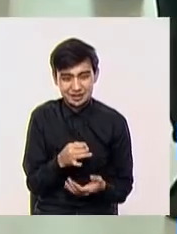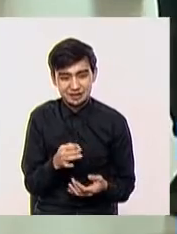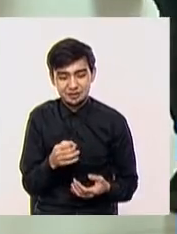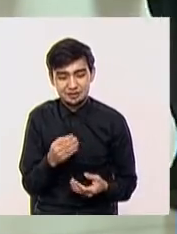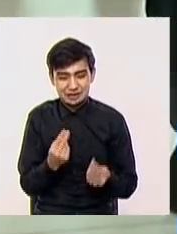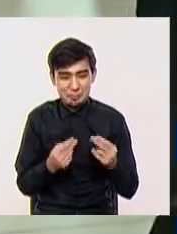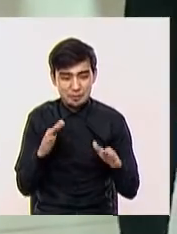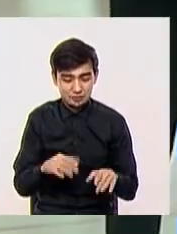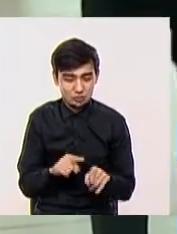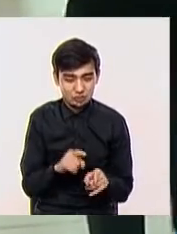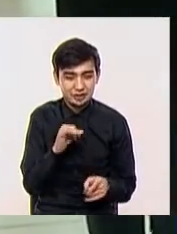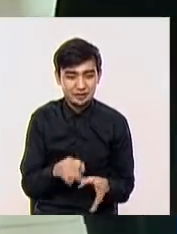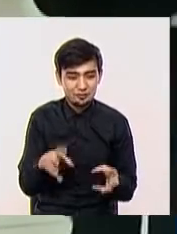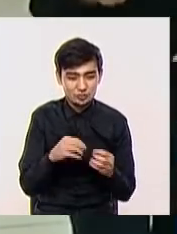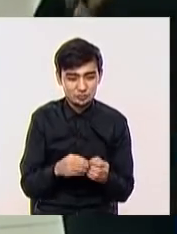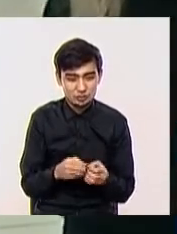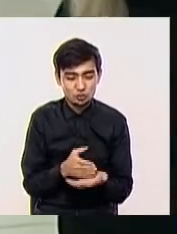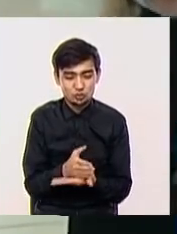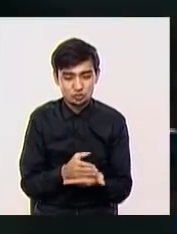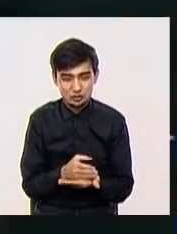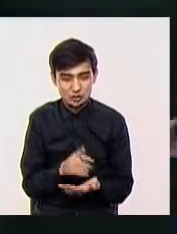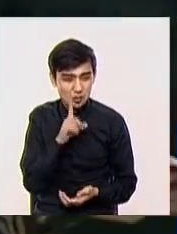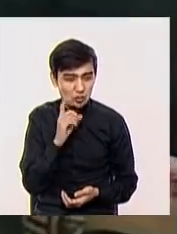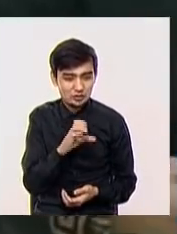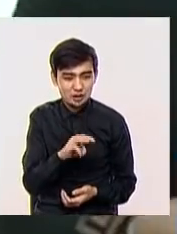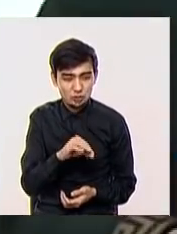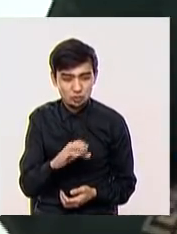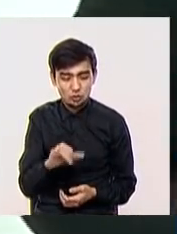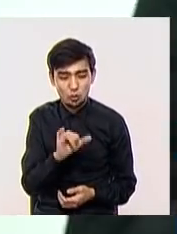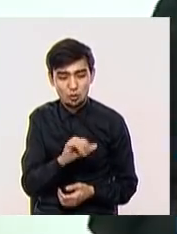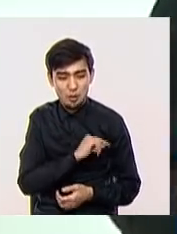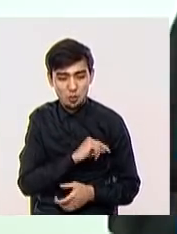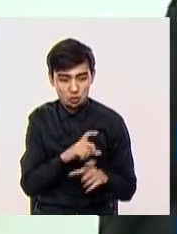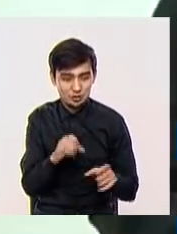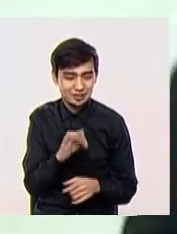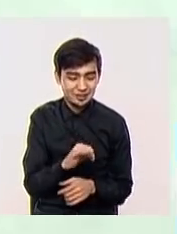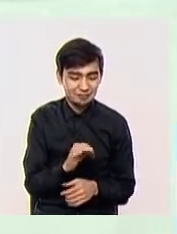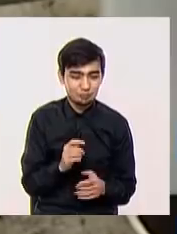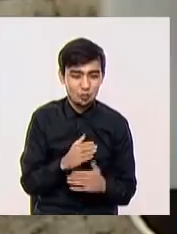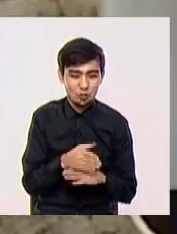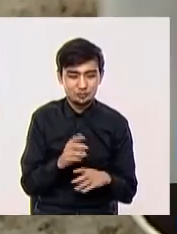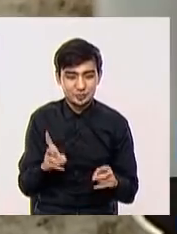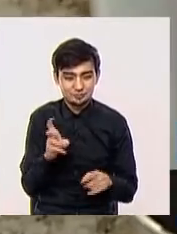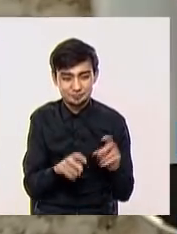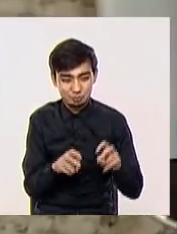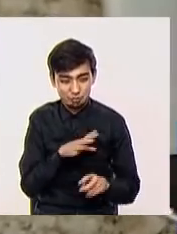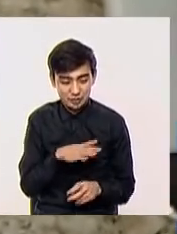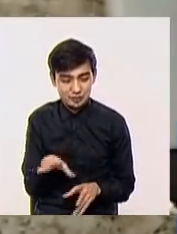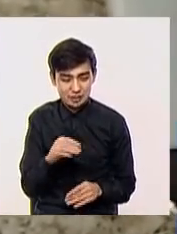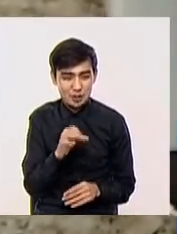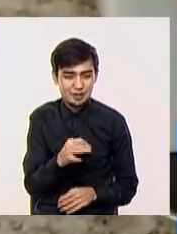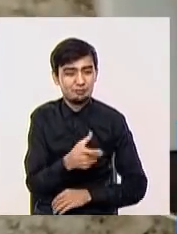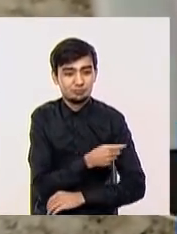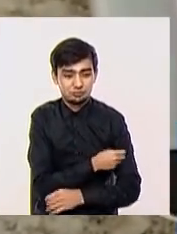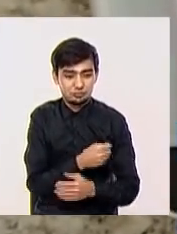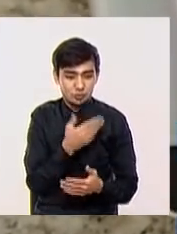объекты. Единственным условием для этого служит зеленый статус у работников и посетителей. Хорошую новость объявили и